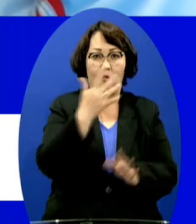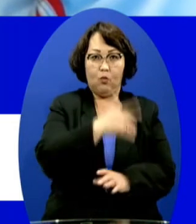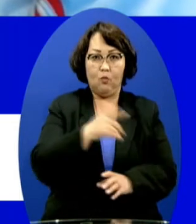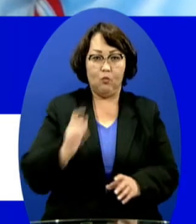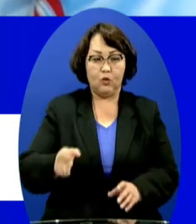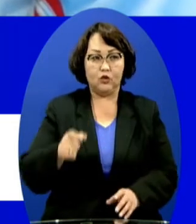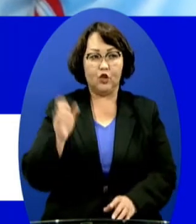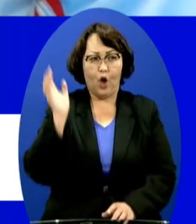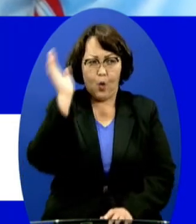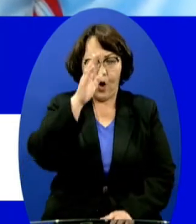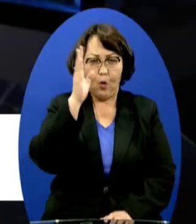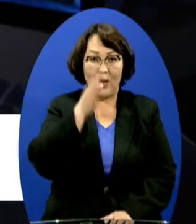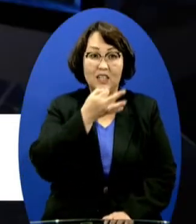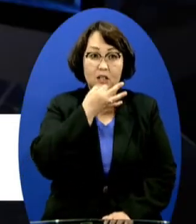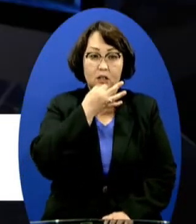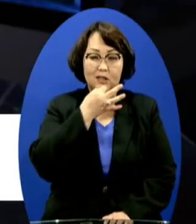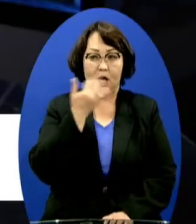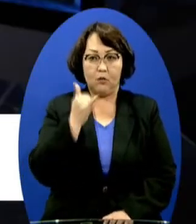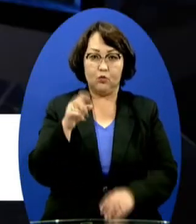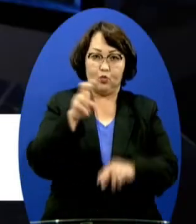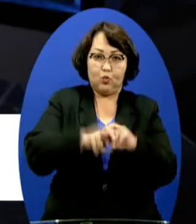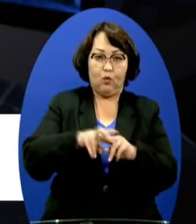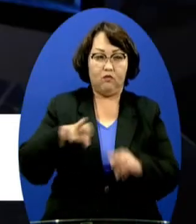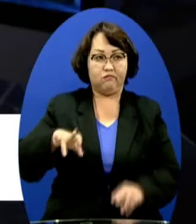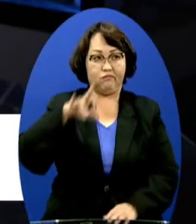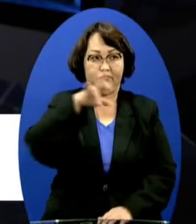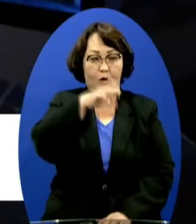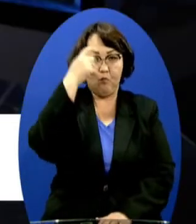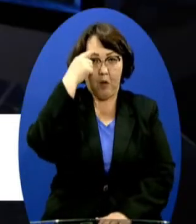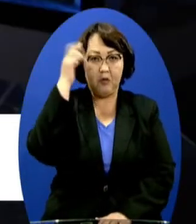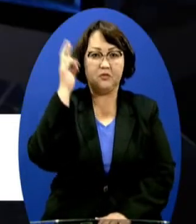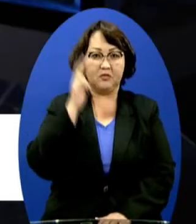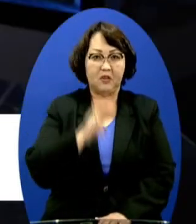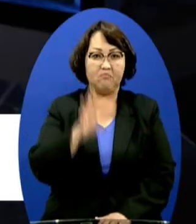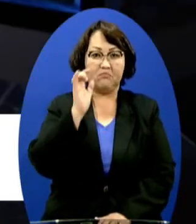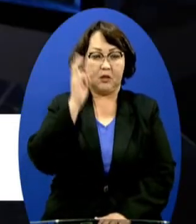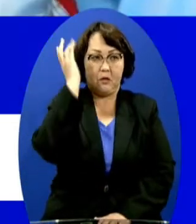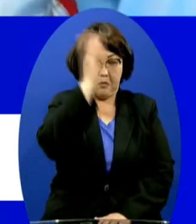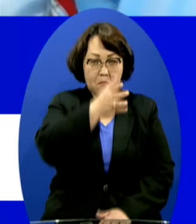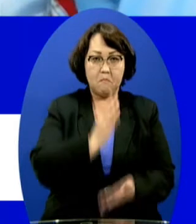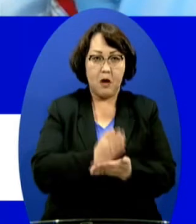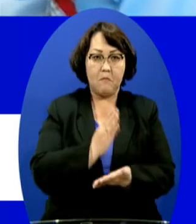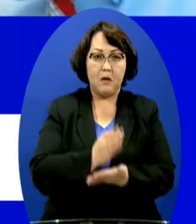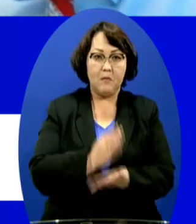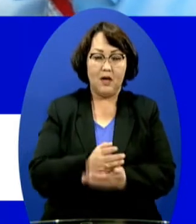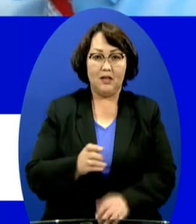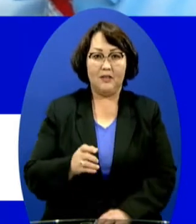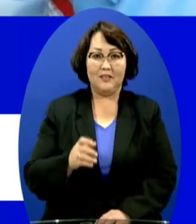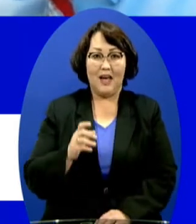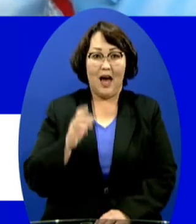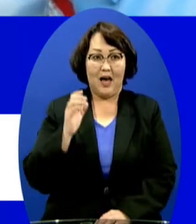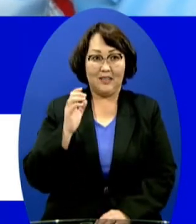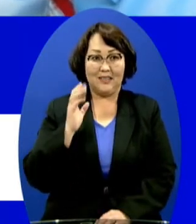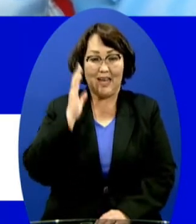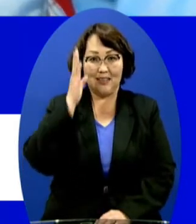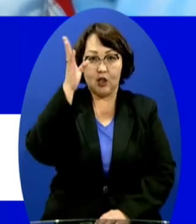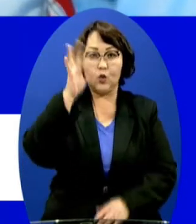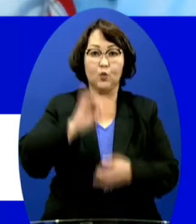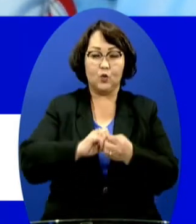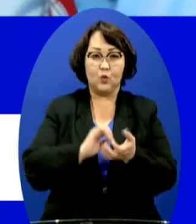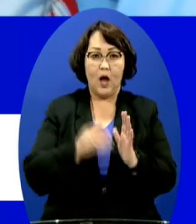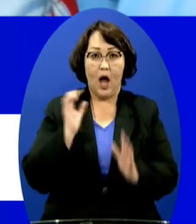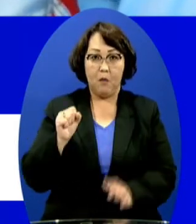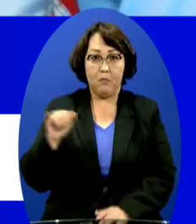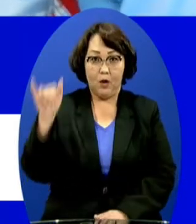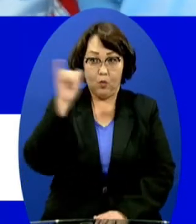Төрөөчөөс яваад эхэлсэн байгаа. За цаашдаа юу н дахин одоо нислэг төлөвлөж байгаа юу? Америкаас очиж байгаа иргэдийн үйл бол бүгдэрийн